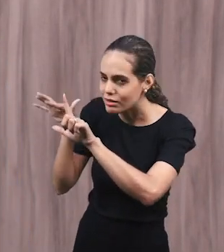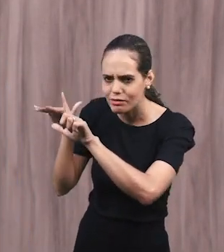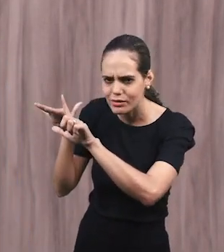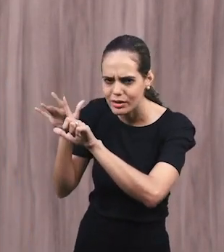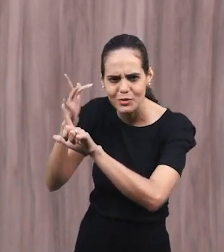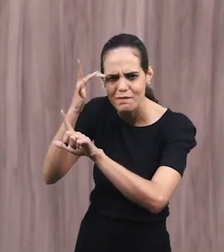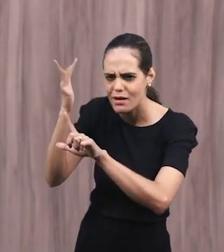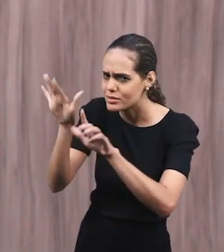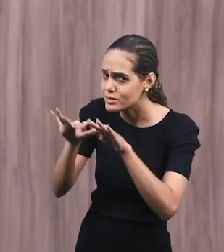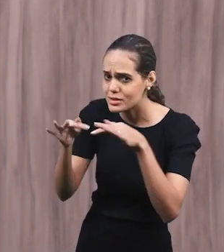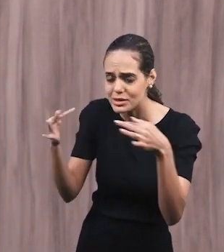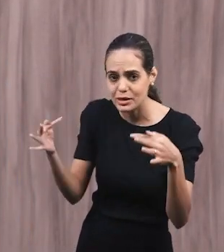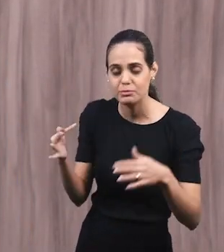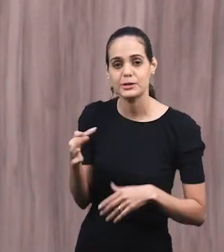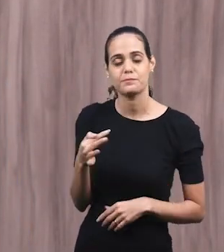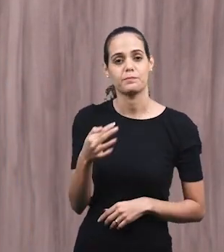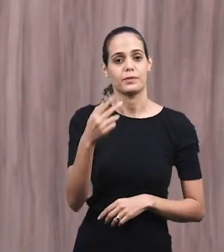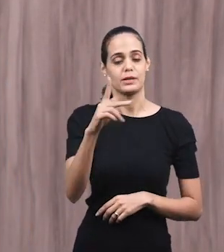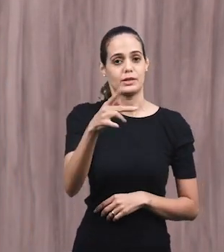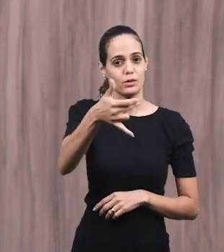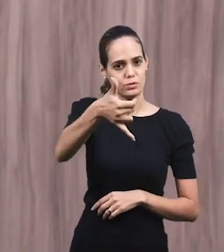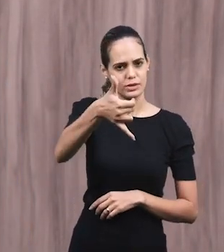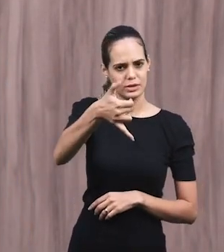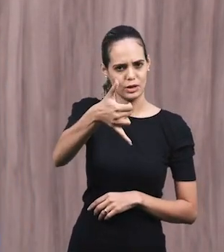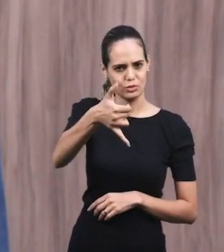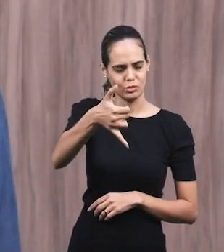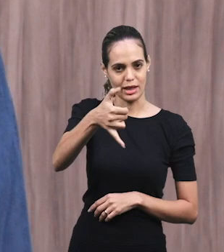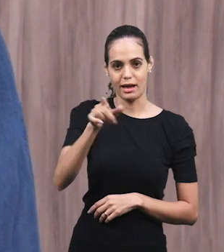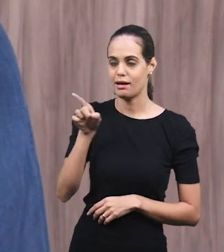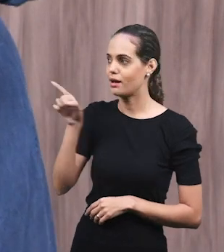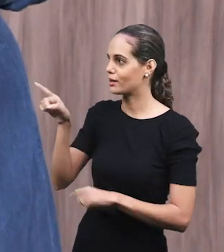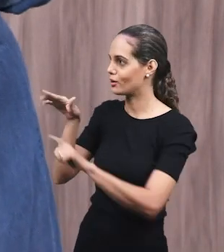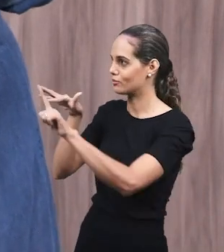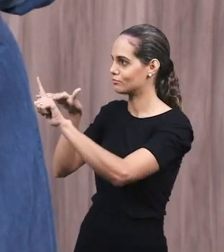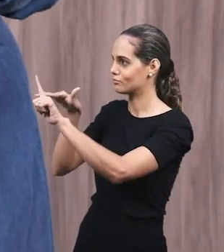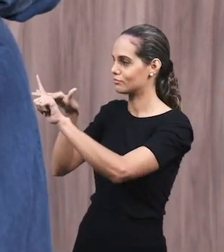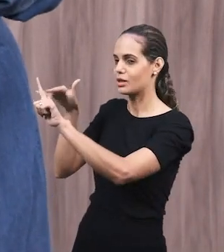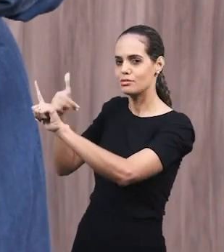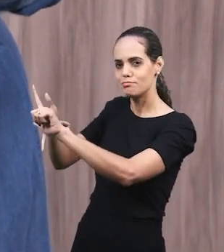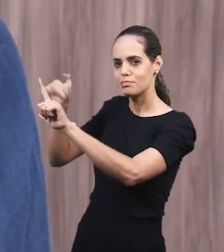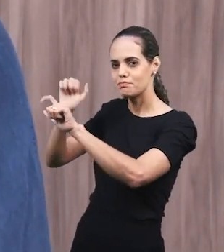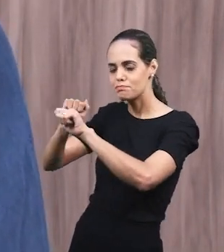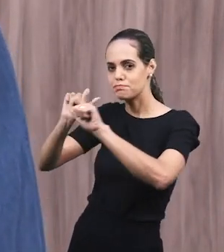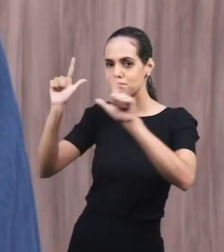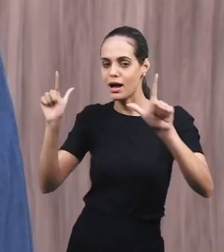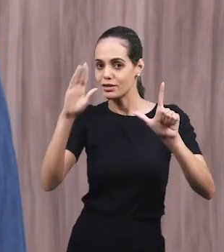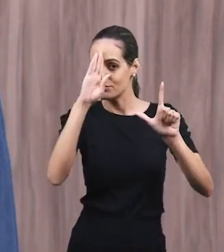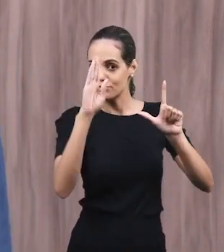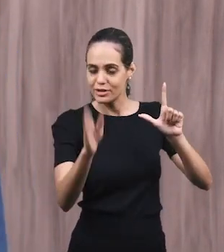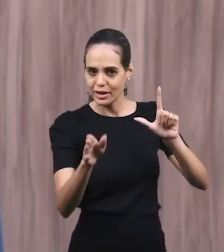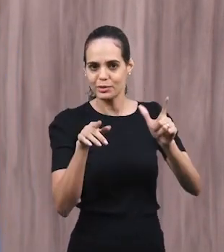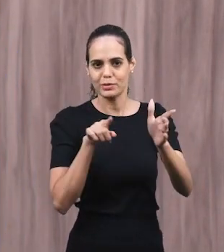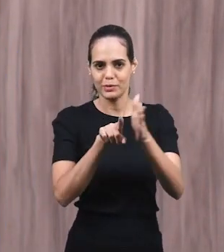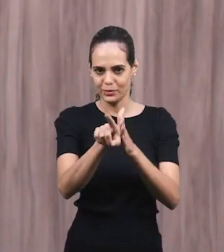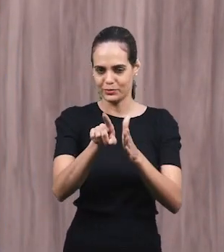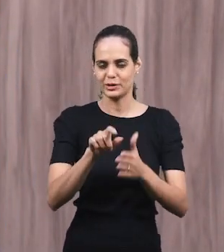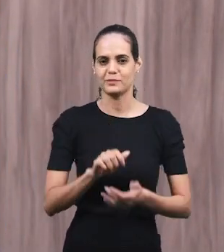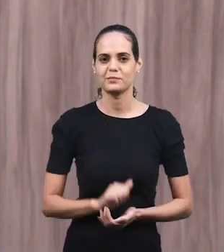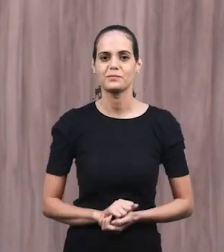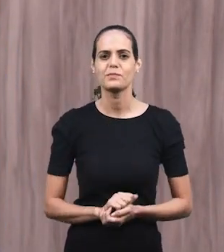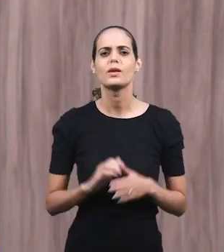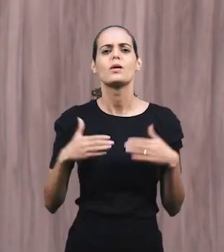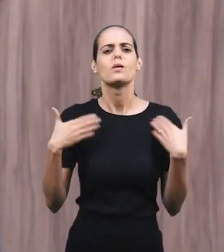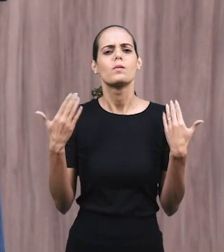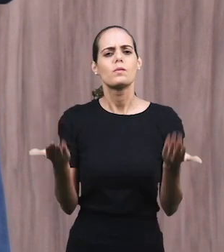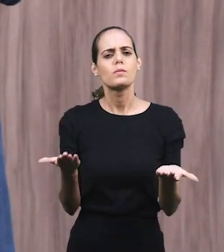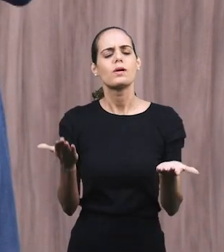Voici dans l'écran un QR code. C'est très simple. Il suffit de pointer l'appareil photo de votre smartphone vers ce code et vous allez être